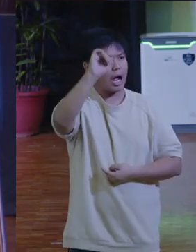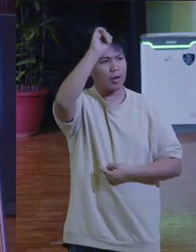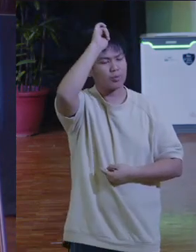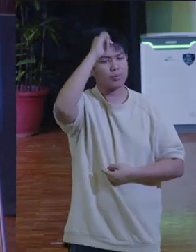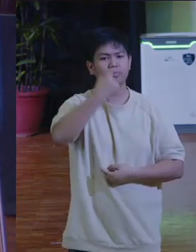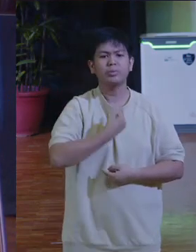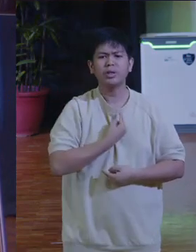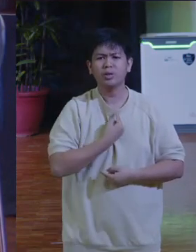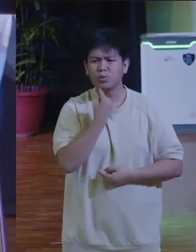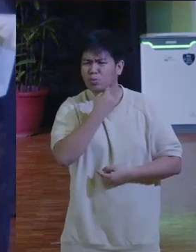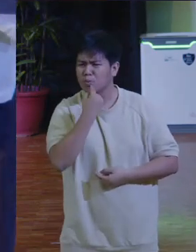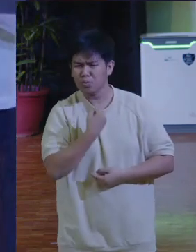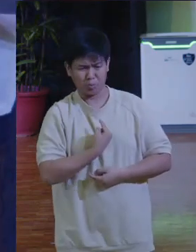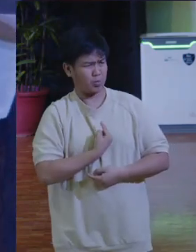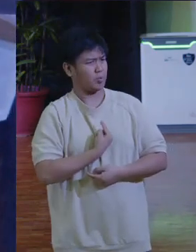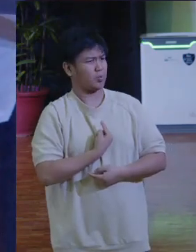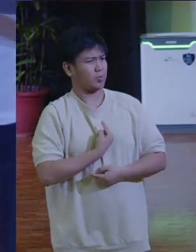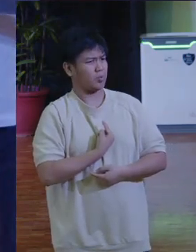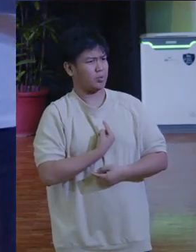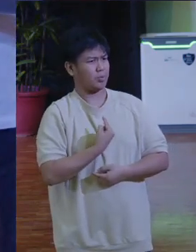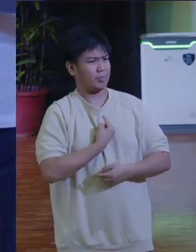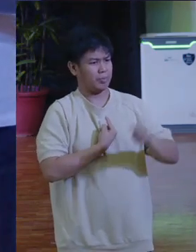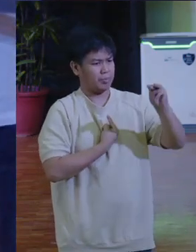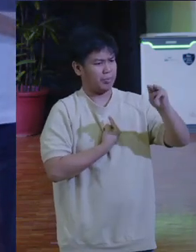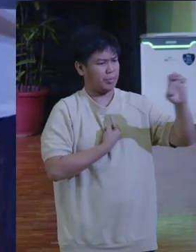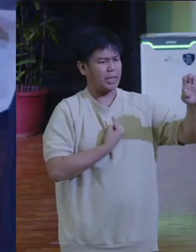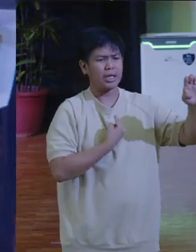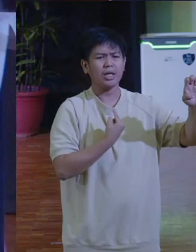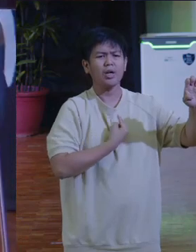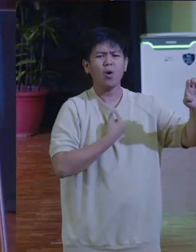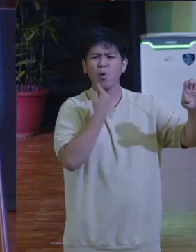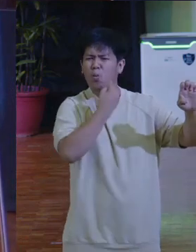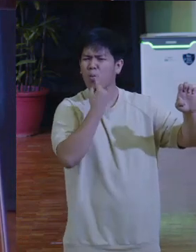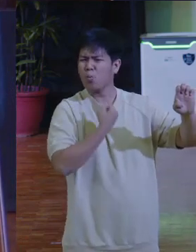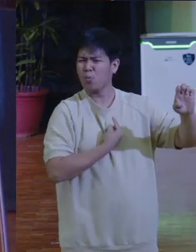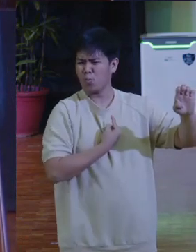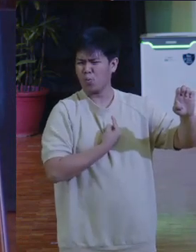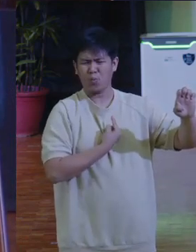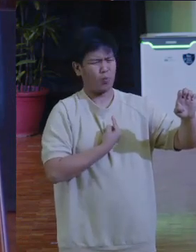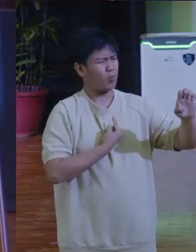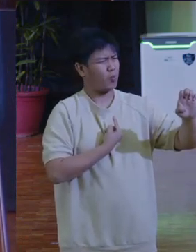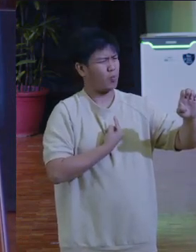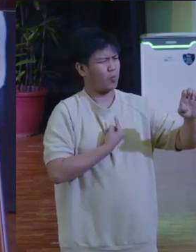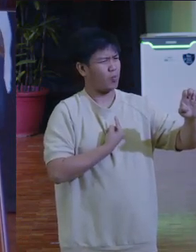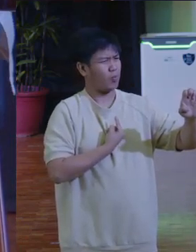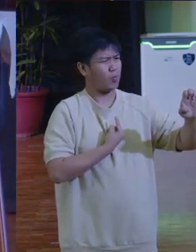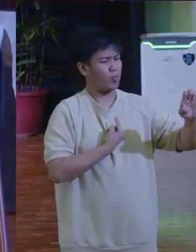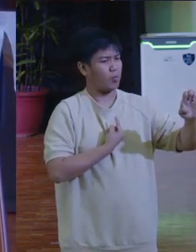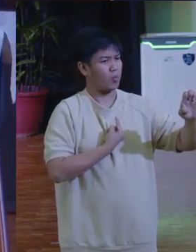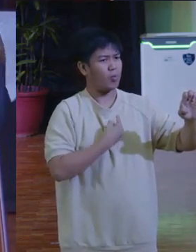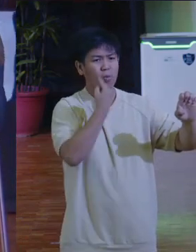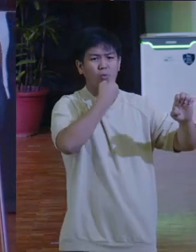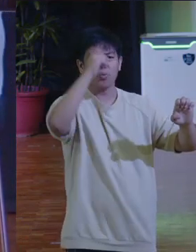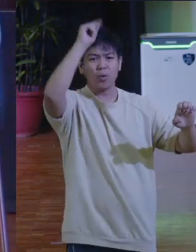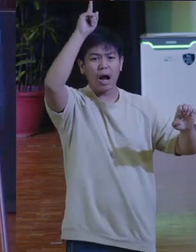me. Meron pong binabanggit na me. Sino po yung me na yon? Kasi siya po yung anointed one. Siya po